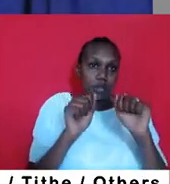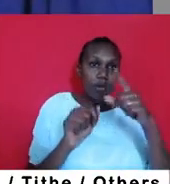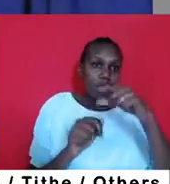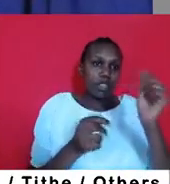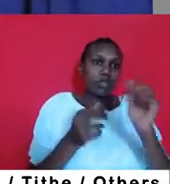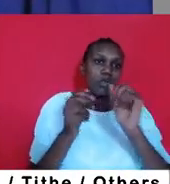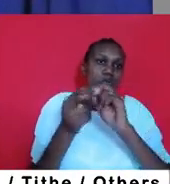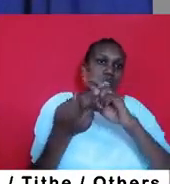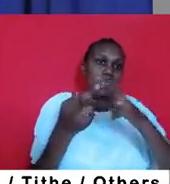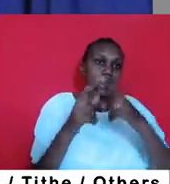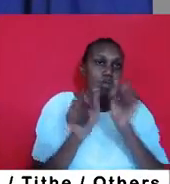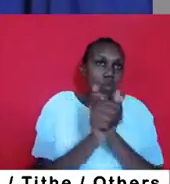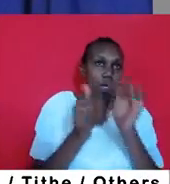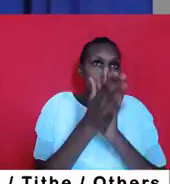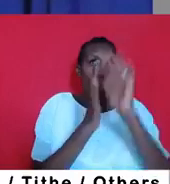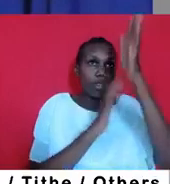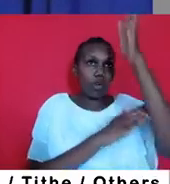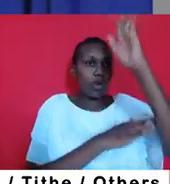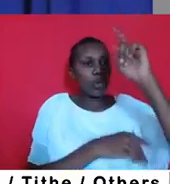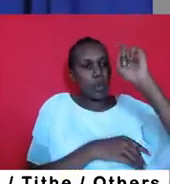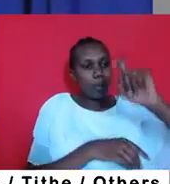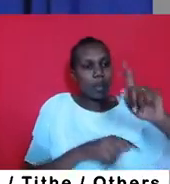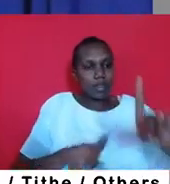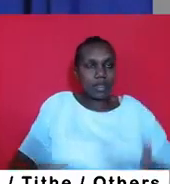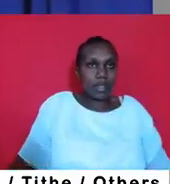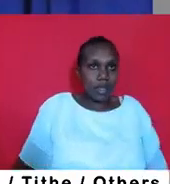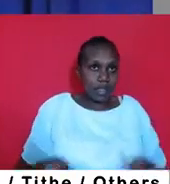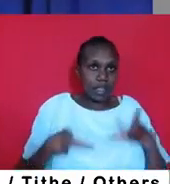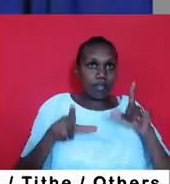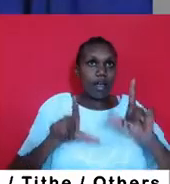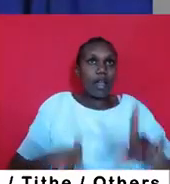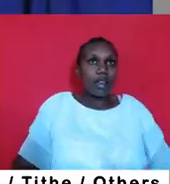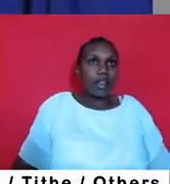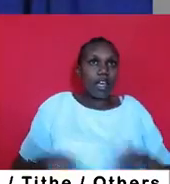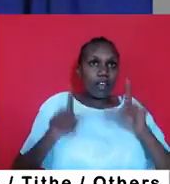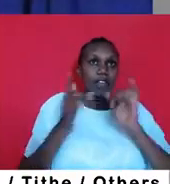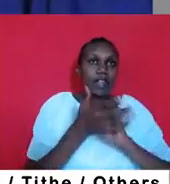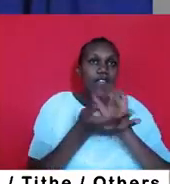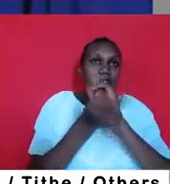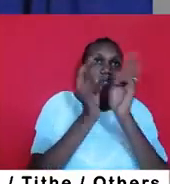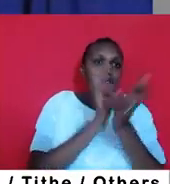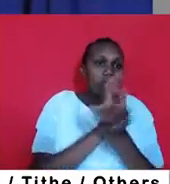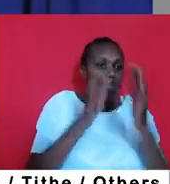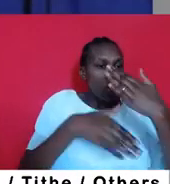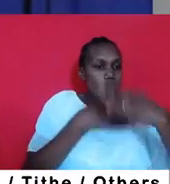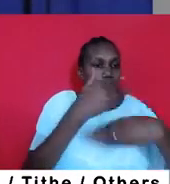na Mungu, ni lazima tuishi maisha ya kutubu.